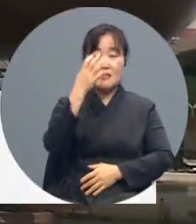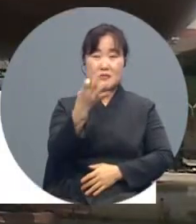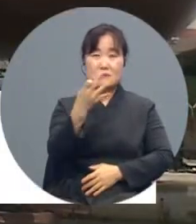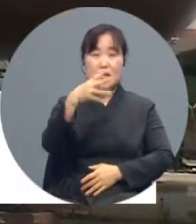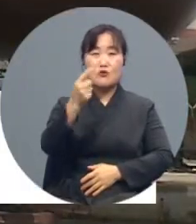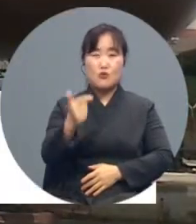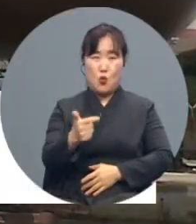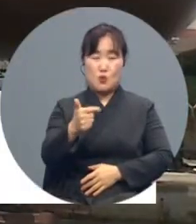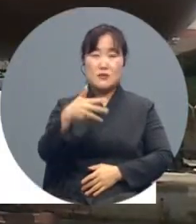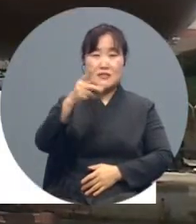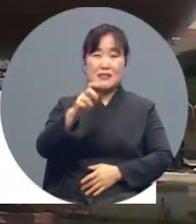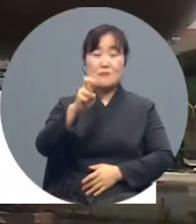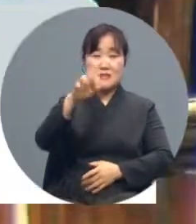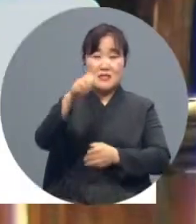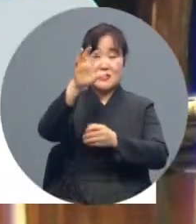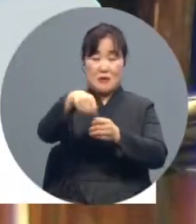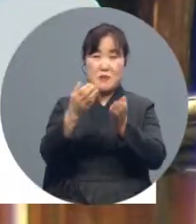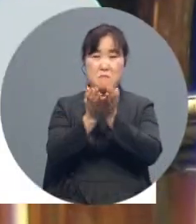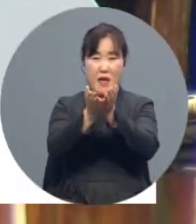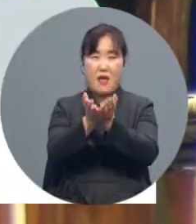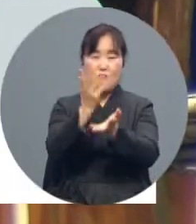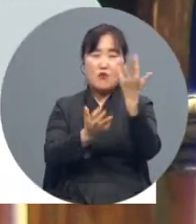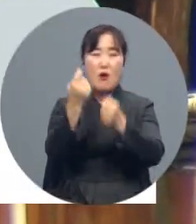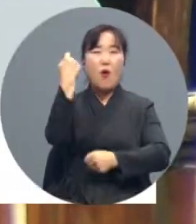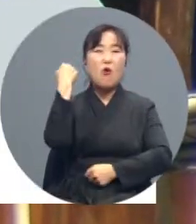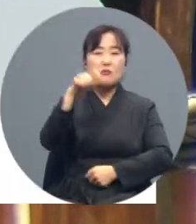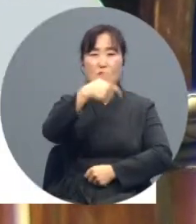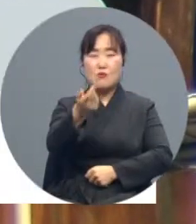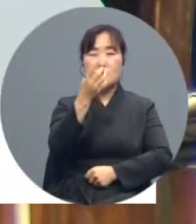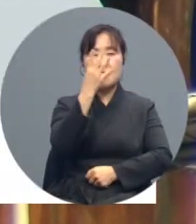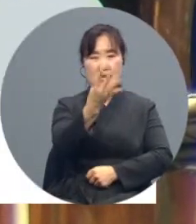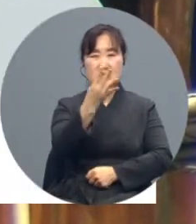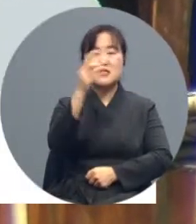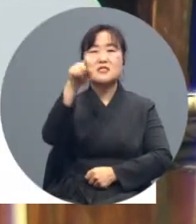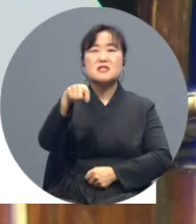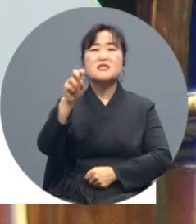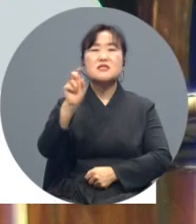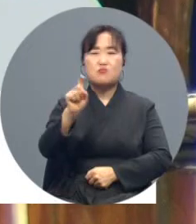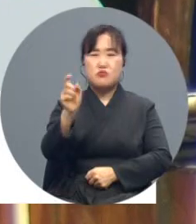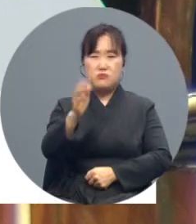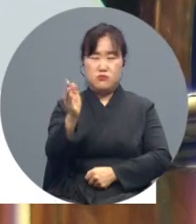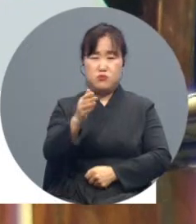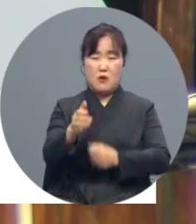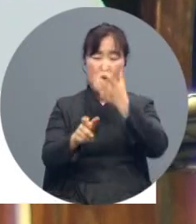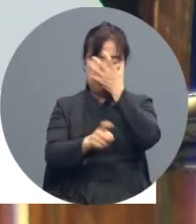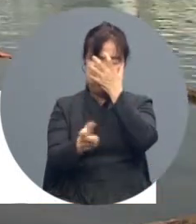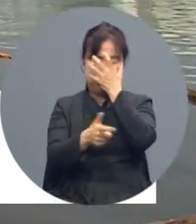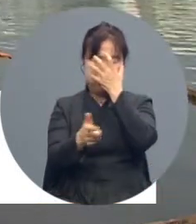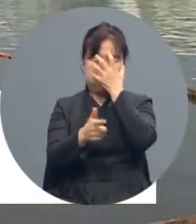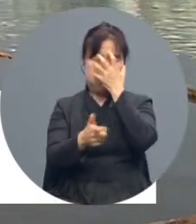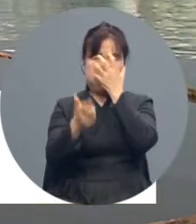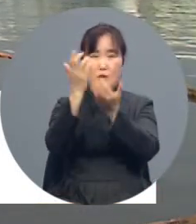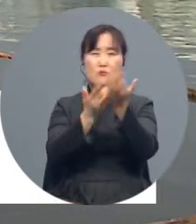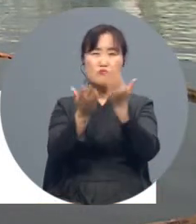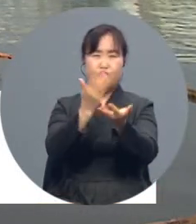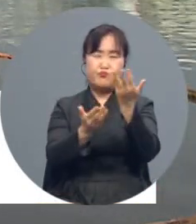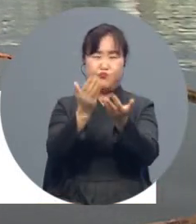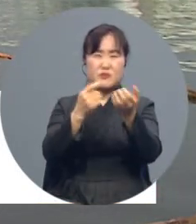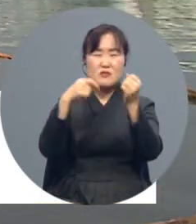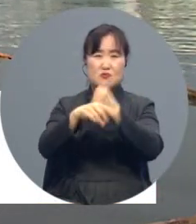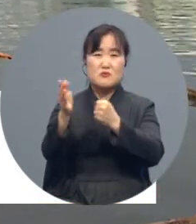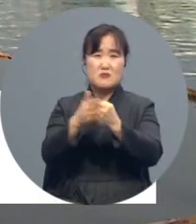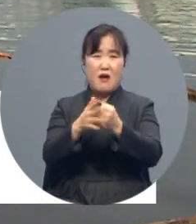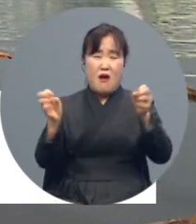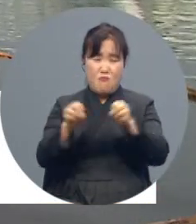414톤급 참치잡이 원양어선에서 불이 난 건 어제 오후 4시 10분쯤. 용접 작업 불씨가 원인인 것으로 추정되는